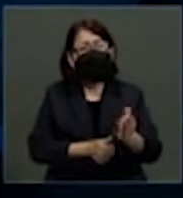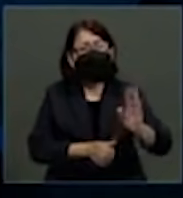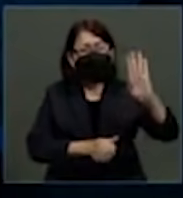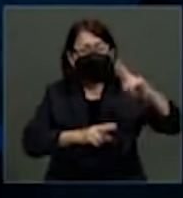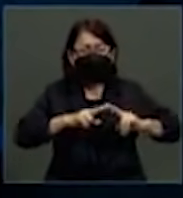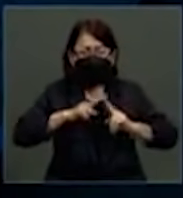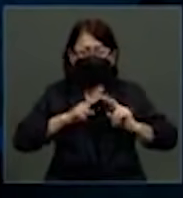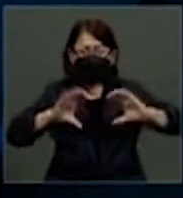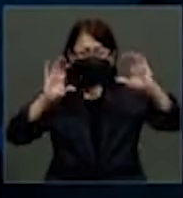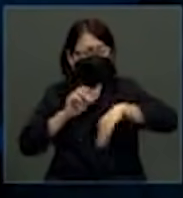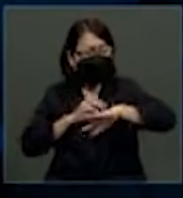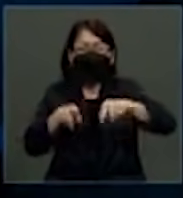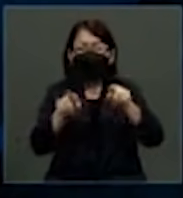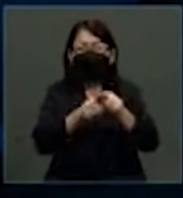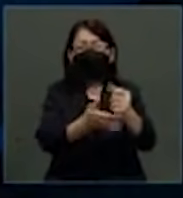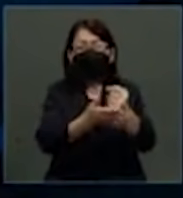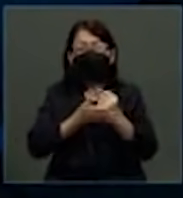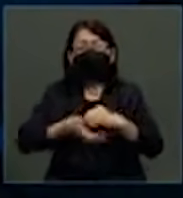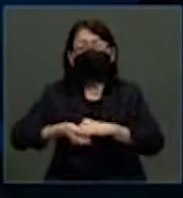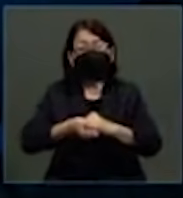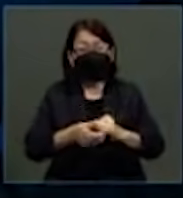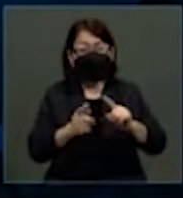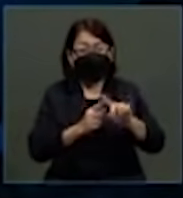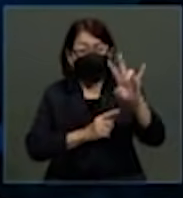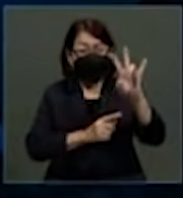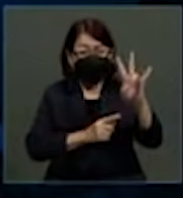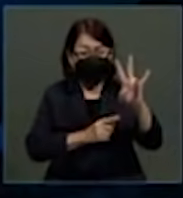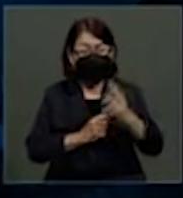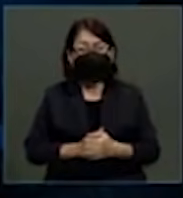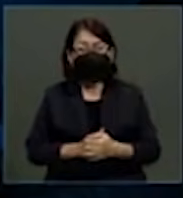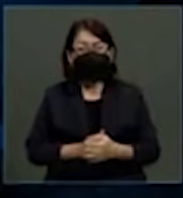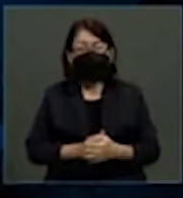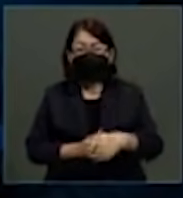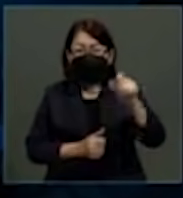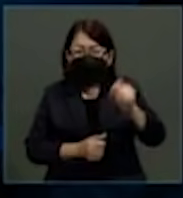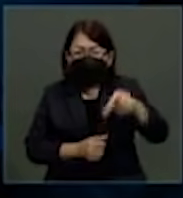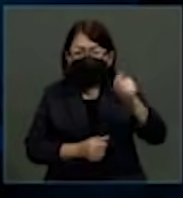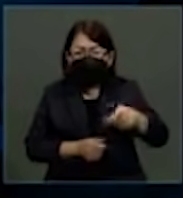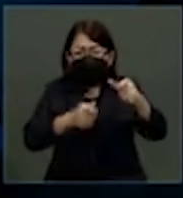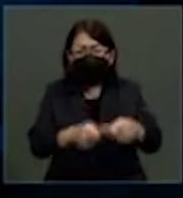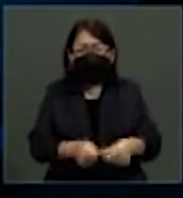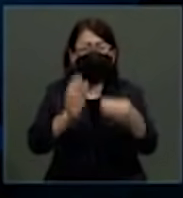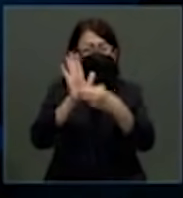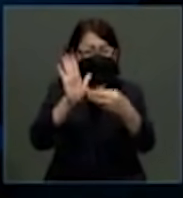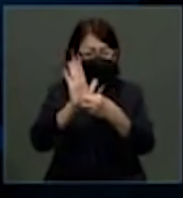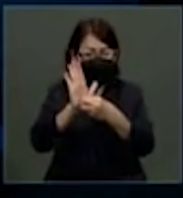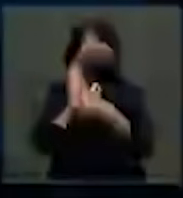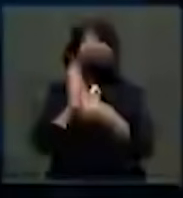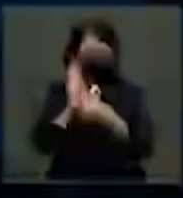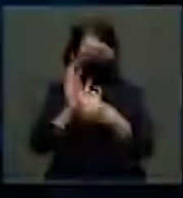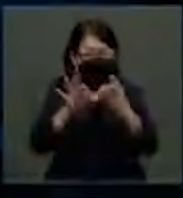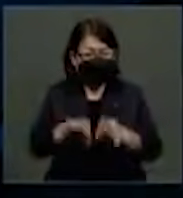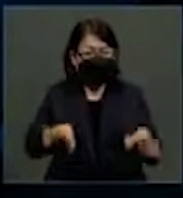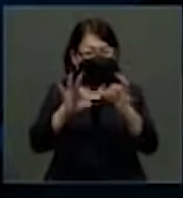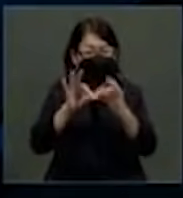กันเพราะฉะนั้นตรงนี้จะเป็นตัวที่ช่วยมากๆนะครับก็ขอร่วมมือทั้งภาครัฐเอกชนทั้งหมดข้อ7ม